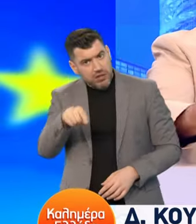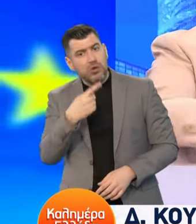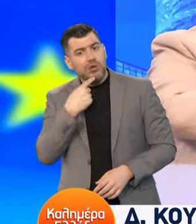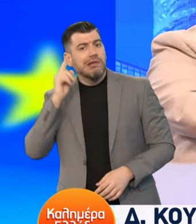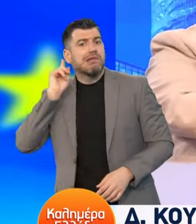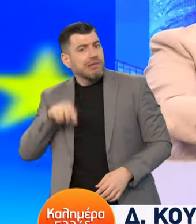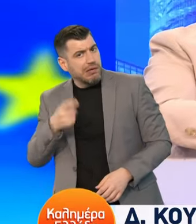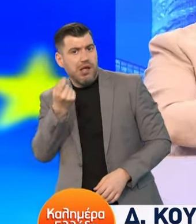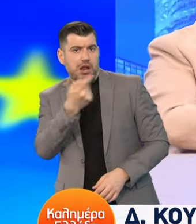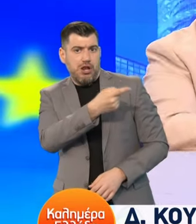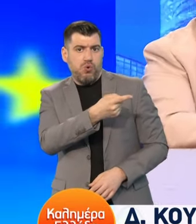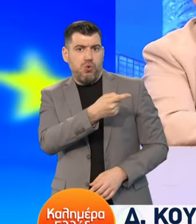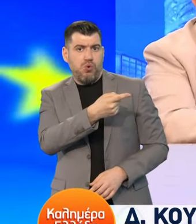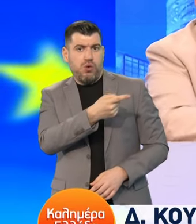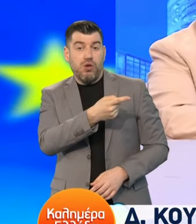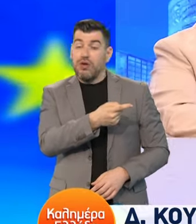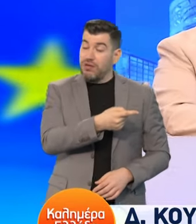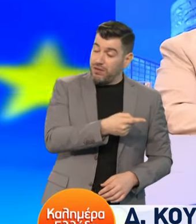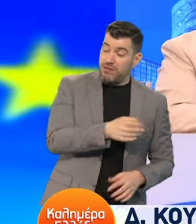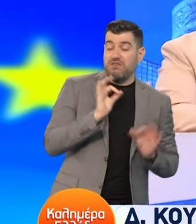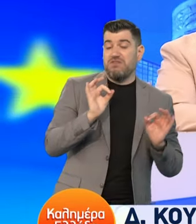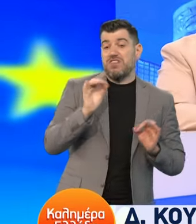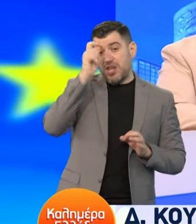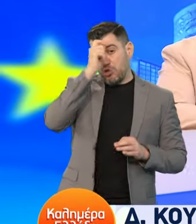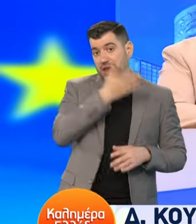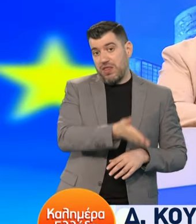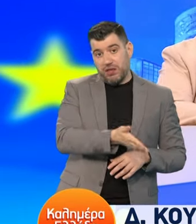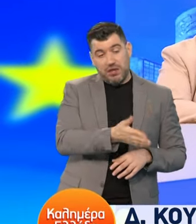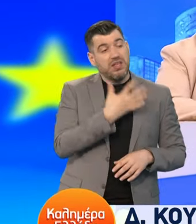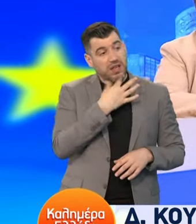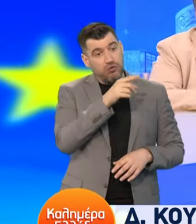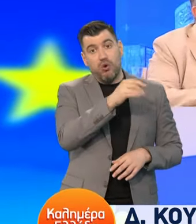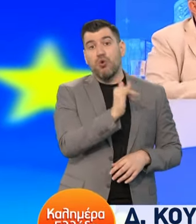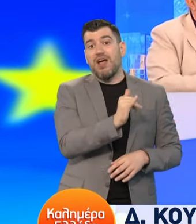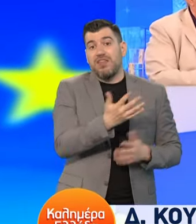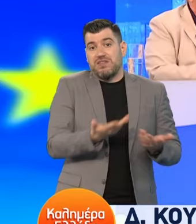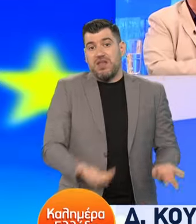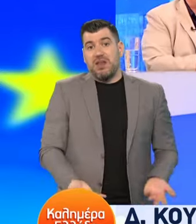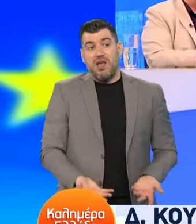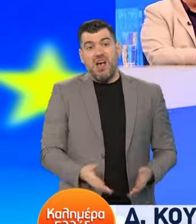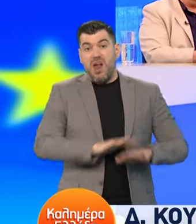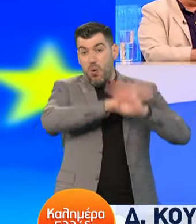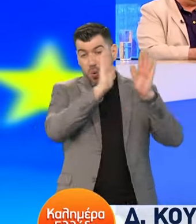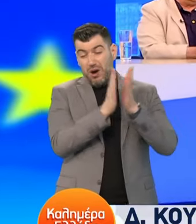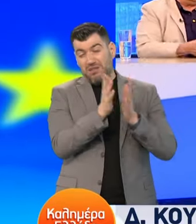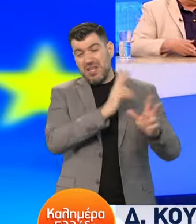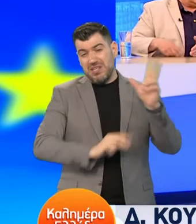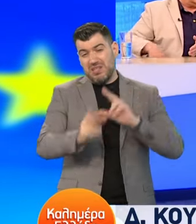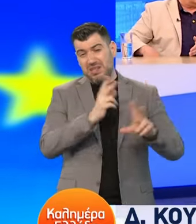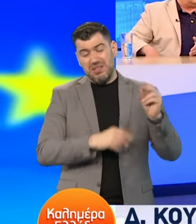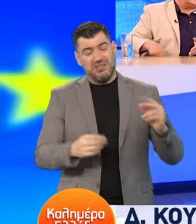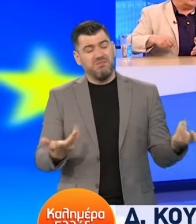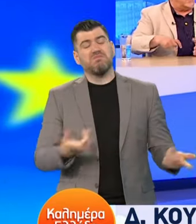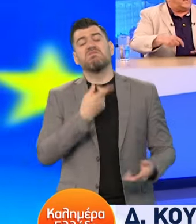και γι' αυτό δημόσιο. Εγώ πιστεύω καθυστερεί. Αλλά όμως όλη αυτή η συζήτηση είναι αποκρουστική. Την ώρα που άλλος δεν έχει,